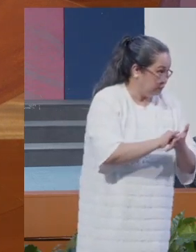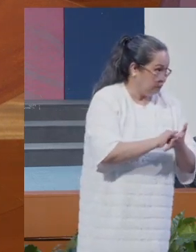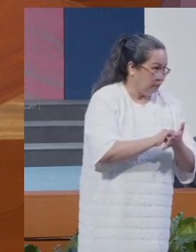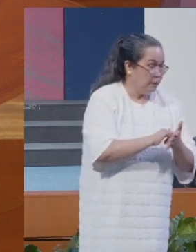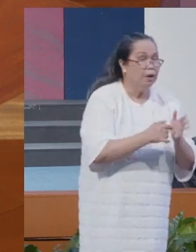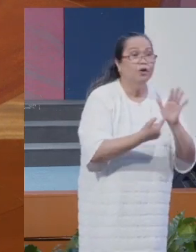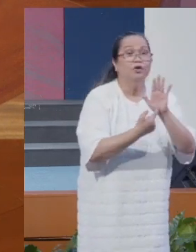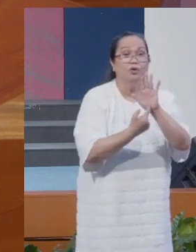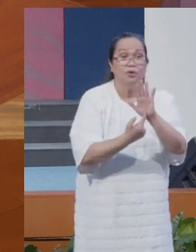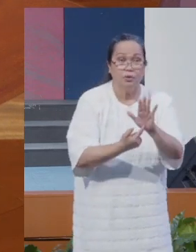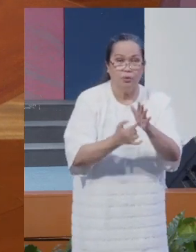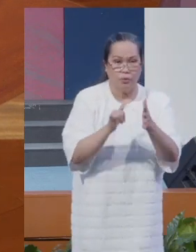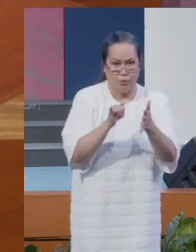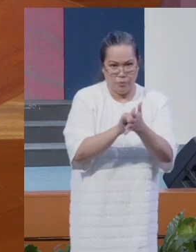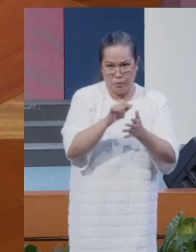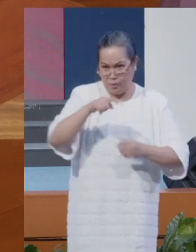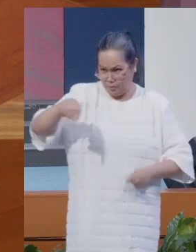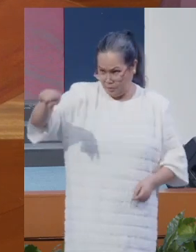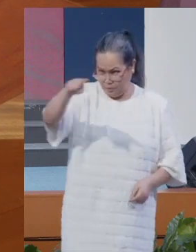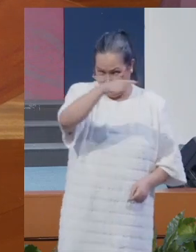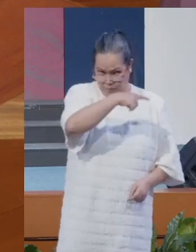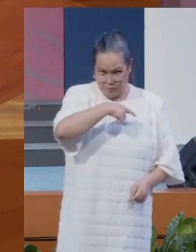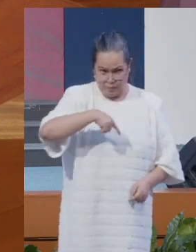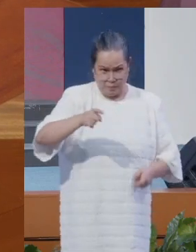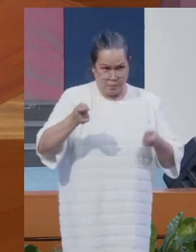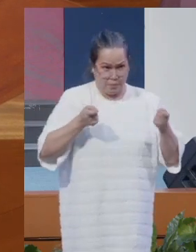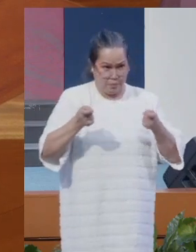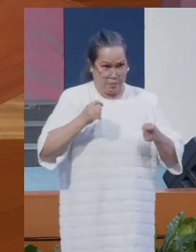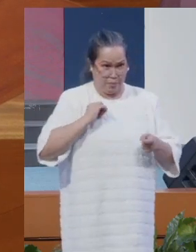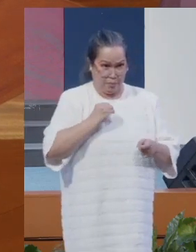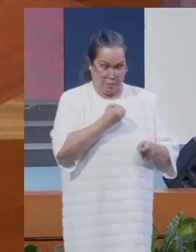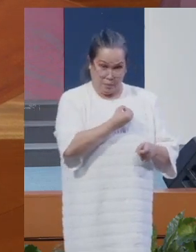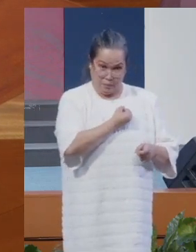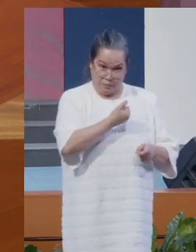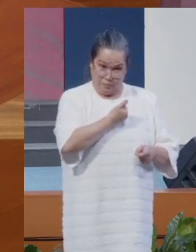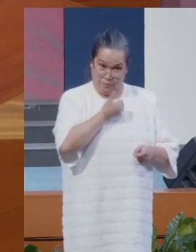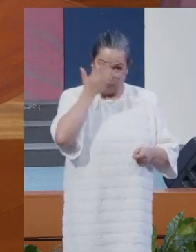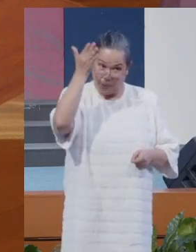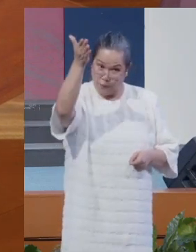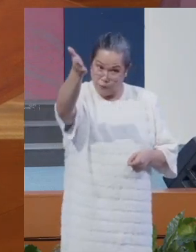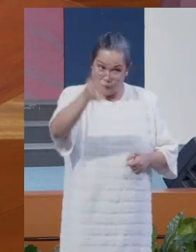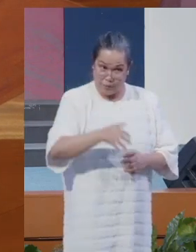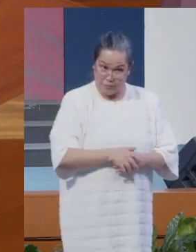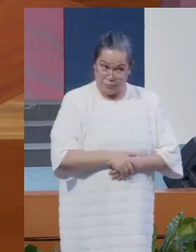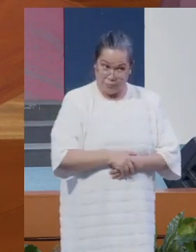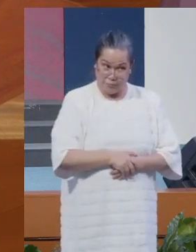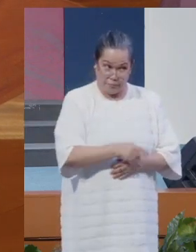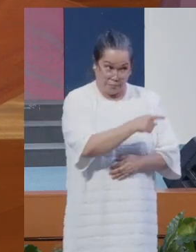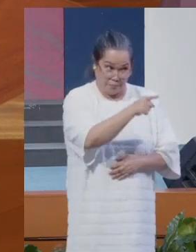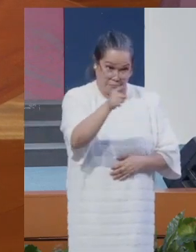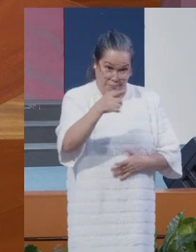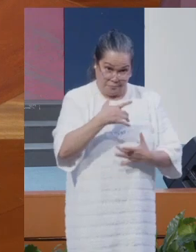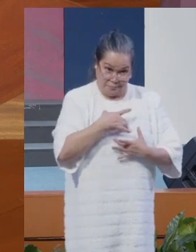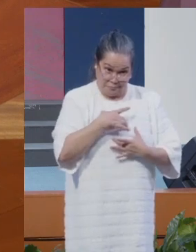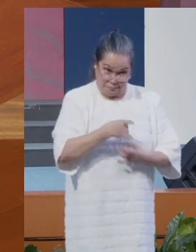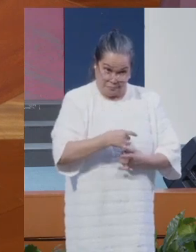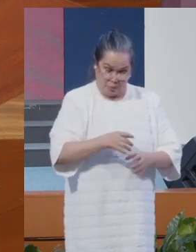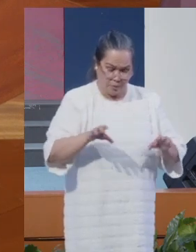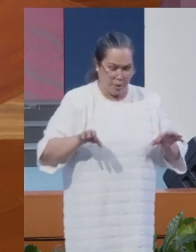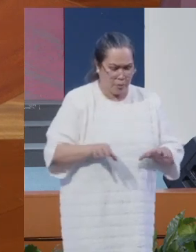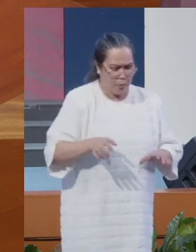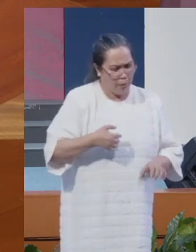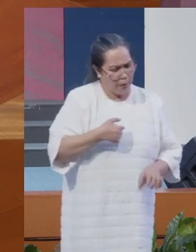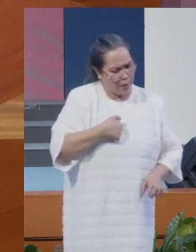lahat. Kagustuhan kasi nating lahat na makontrol ang ating eternal destiny. Gusto natin meron tayong ginagawa. Kasi